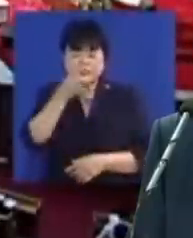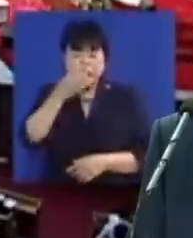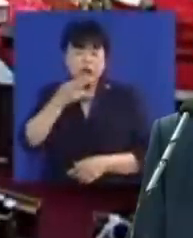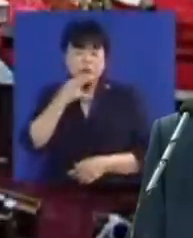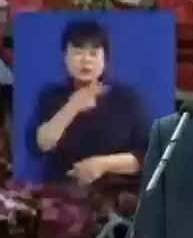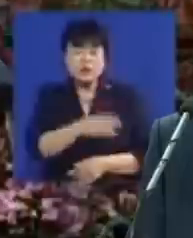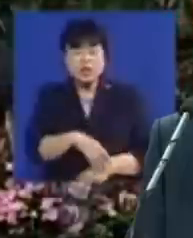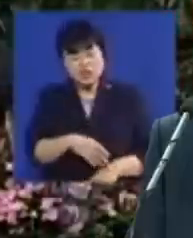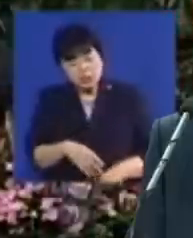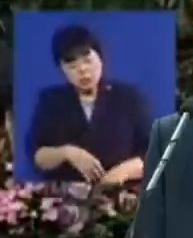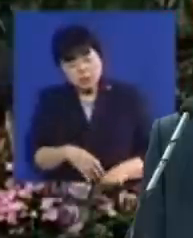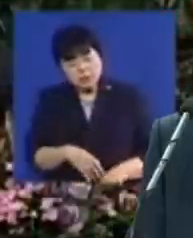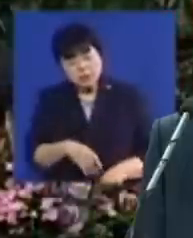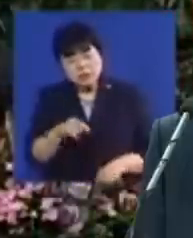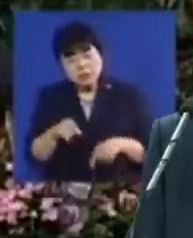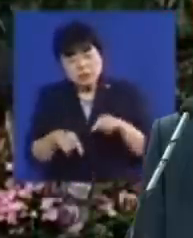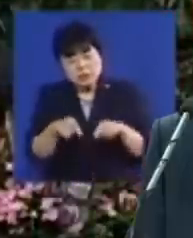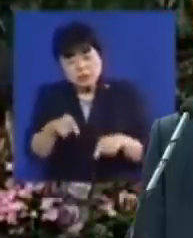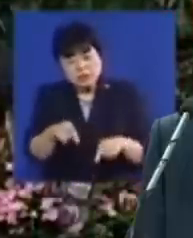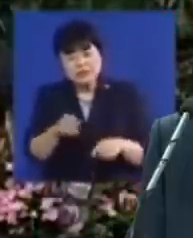에너지가 안 나오니까.